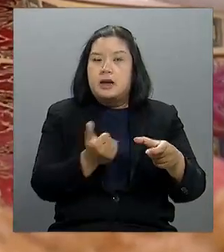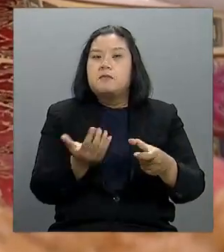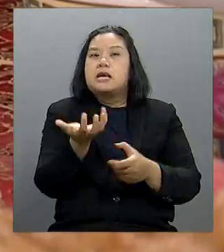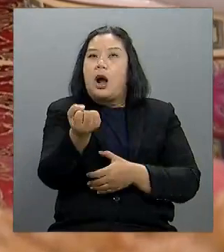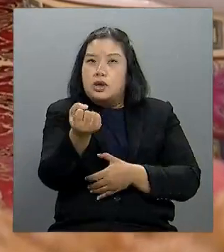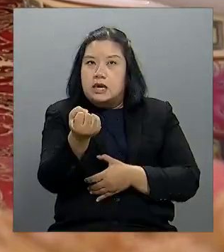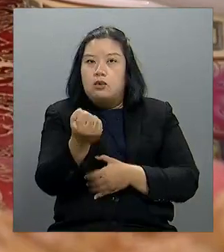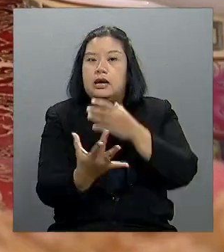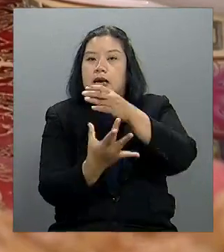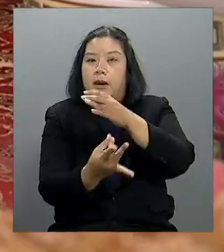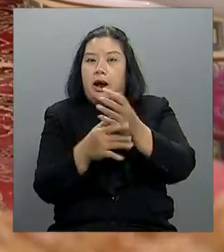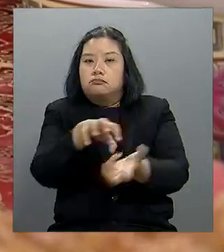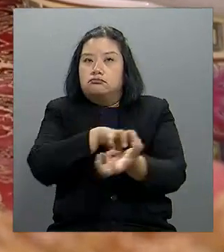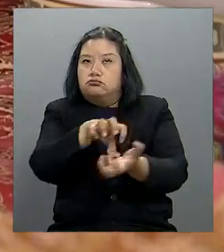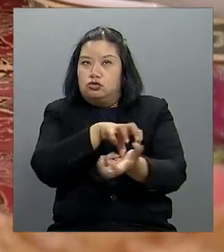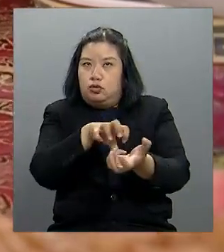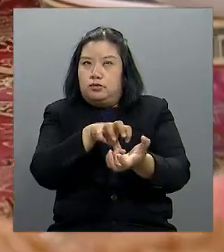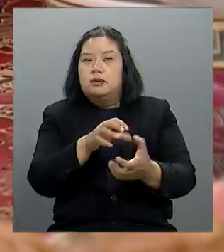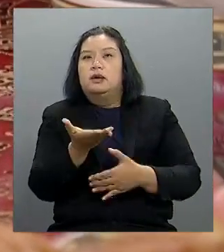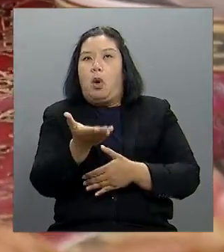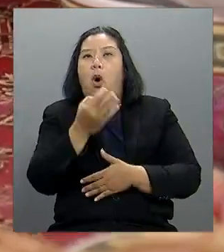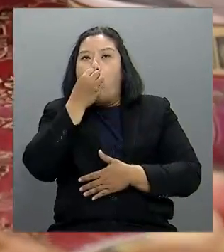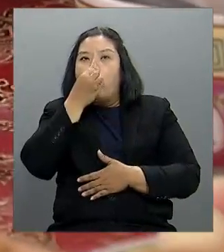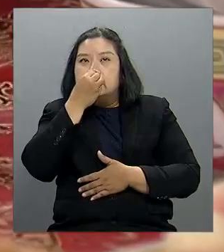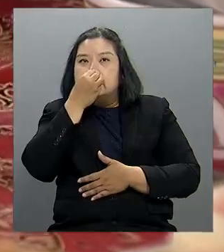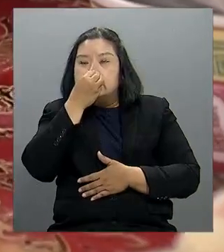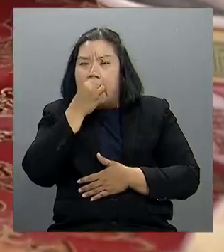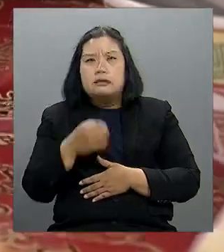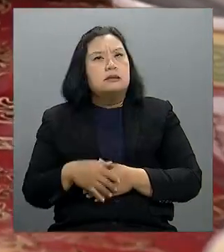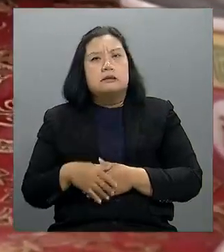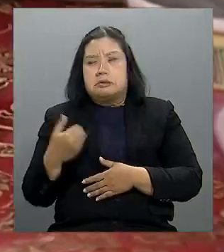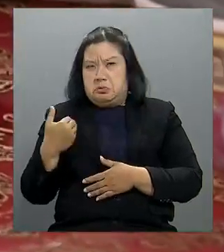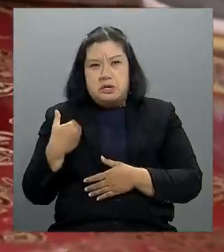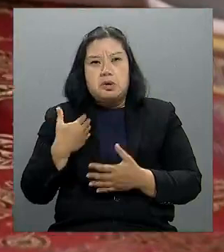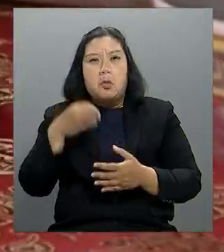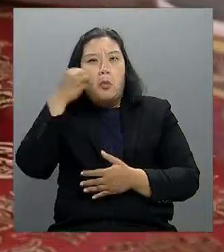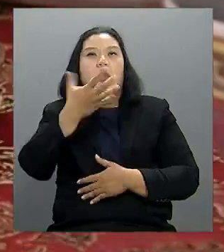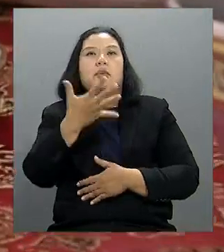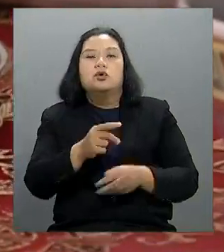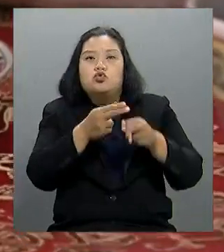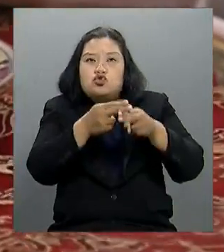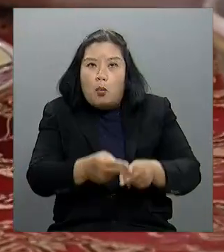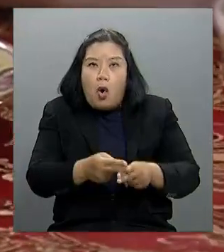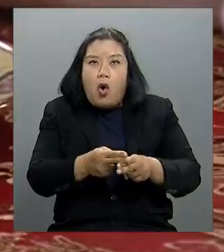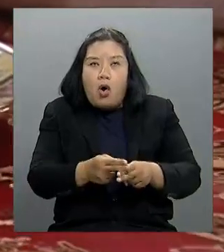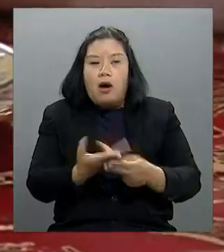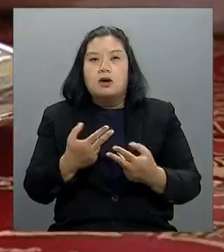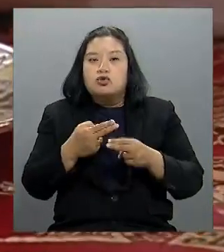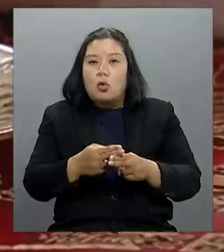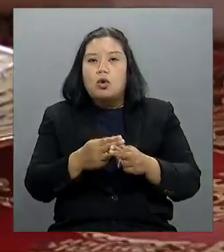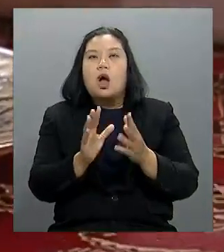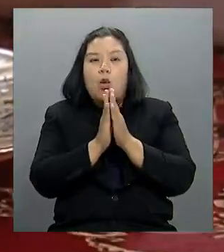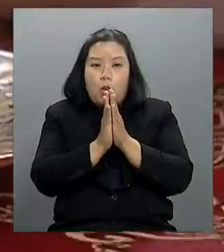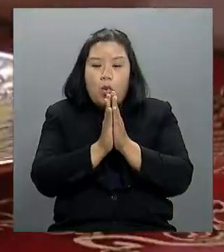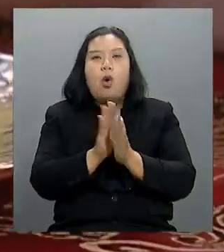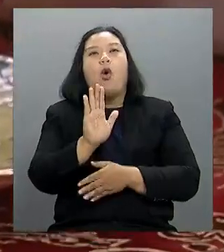ง ถามว่าเราเป็นอาหารที่ทานหาทานได้ยากเหมือนกันบางครั้งนะครับเพราะว่าเราจะทำในพิธีครบเดือนเด็กนะครับเราเรียกว่าหมัวงอยนะครับก็คือ